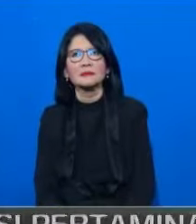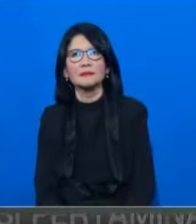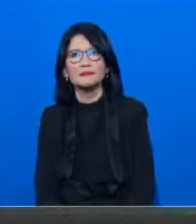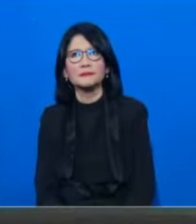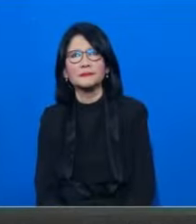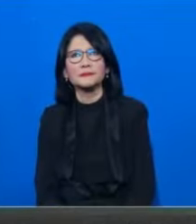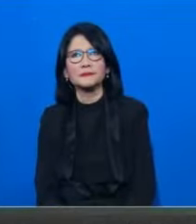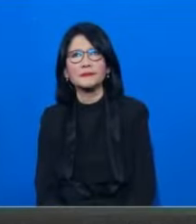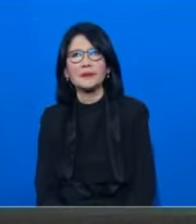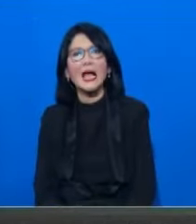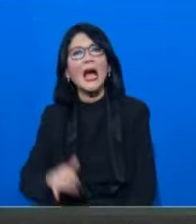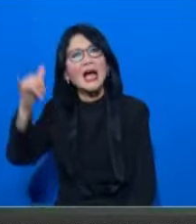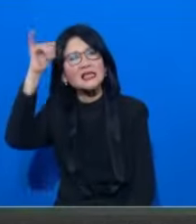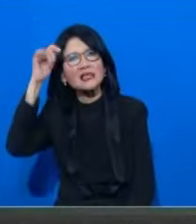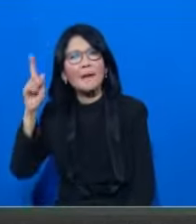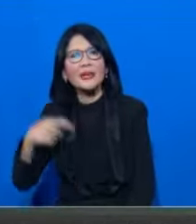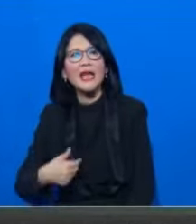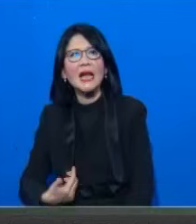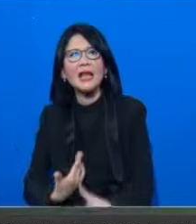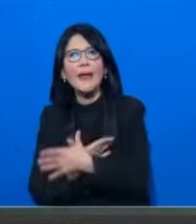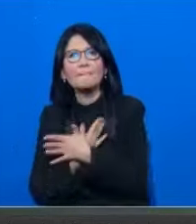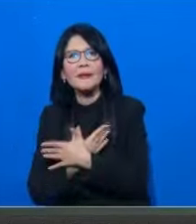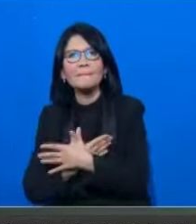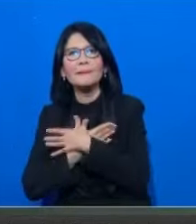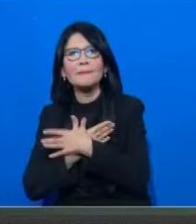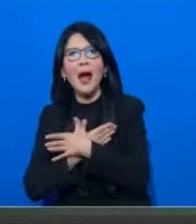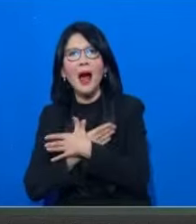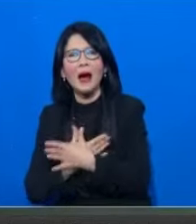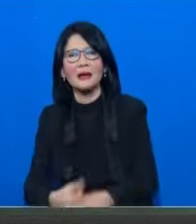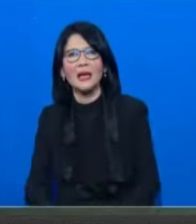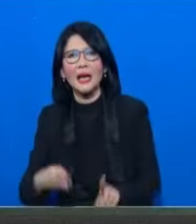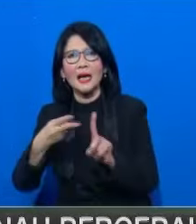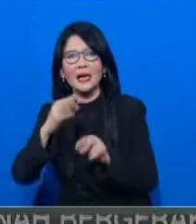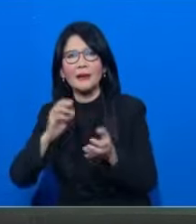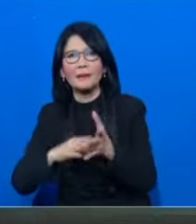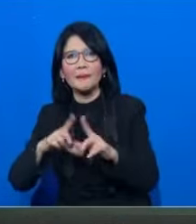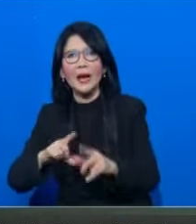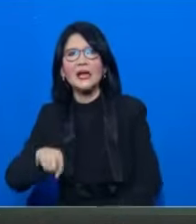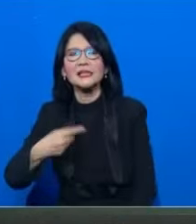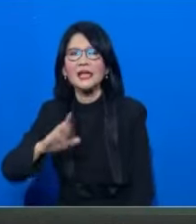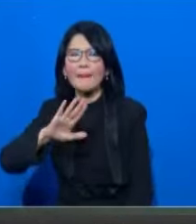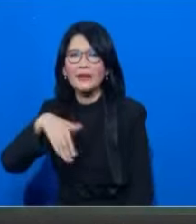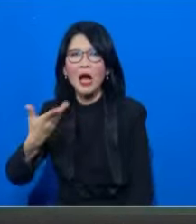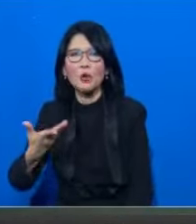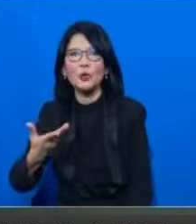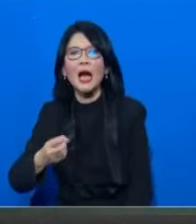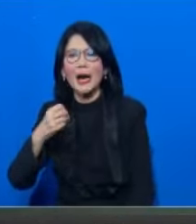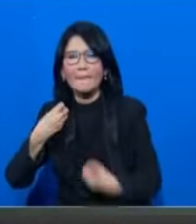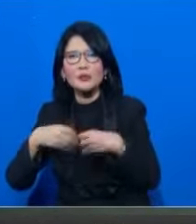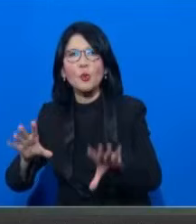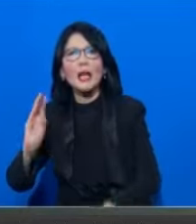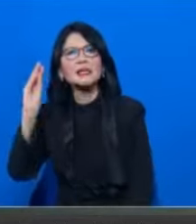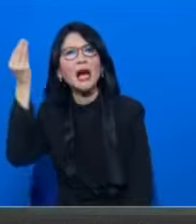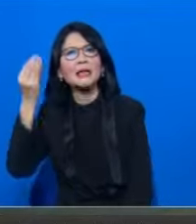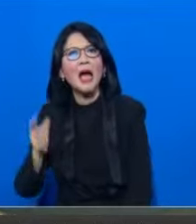Ini sapi-sapi dari Bima, Pak. Dari Bima? Iya. Setiap tahun apa gimana, setiap Pak? Setiap tahun kami ngadakan penjualan di Jakarta.